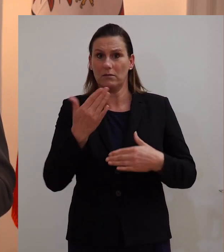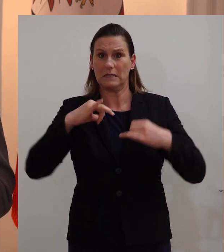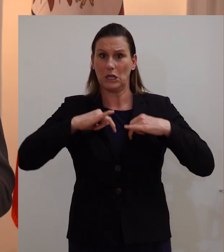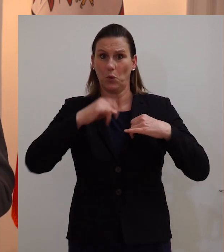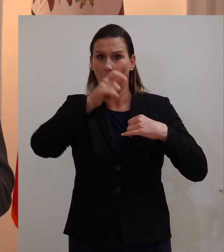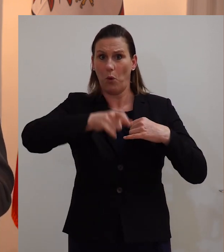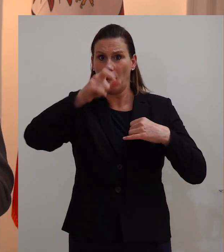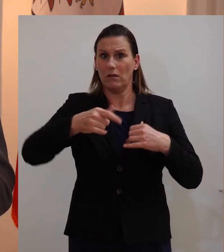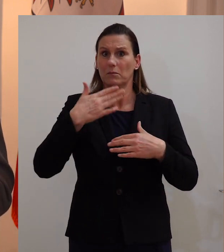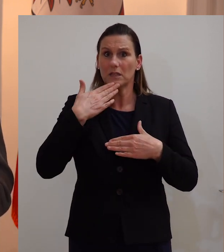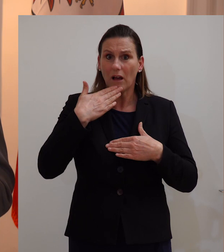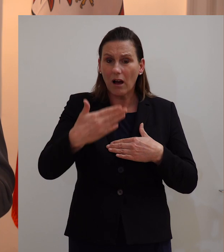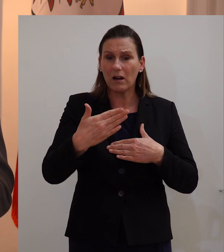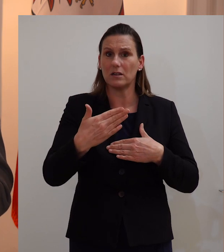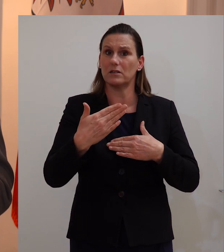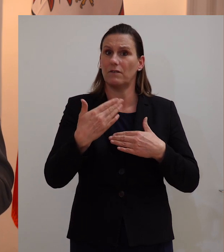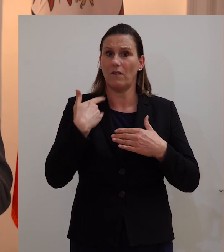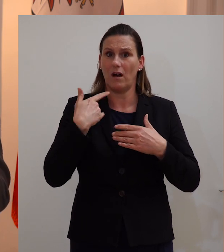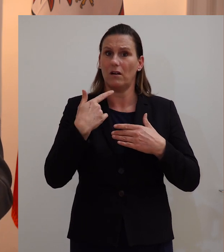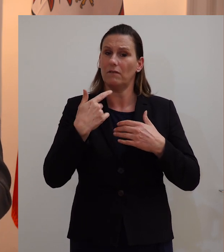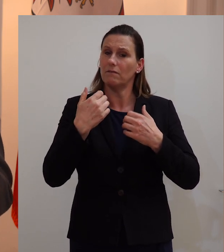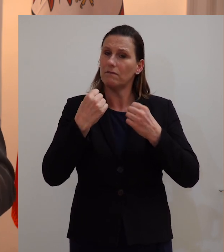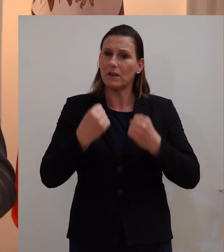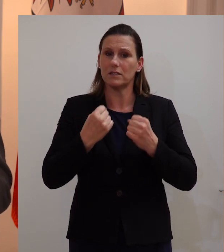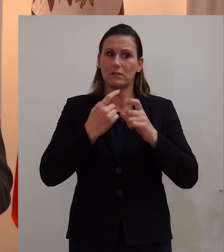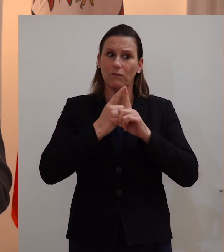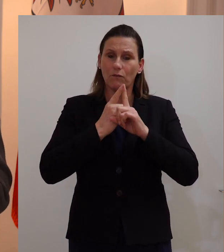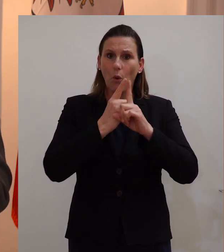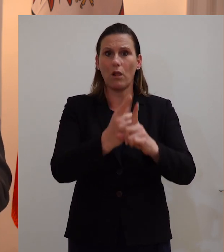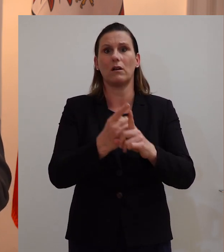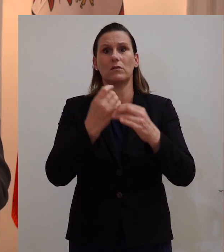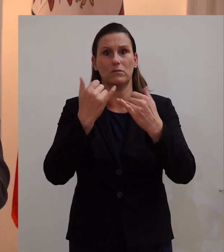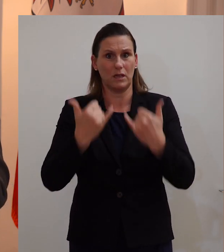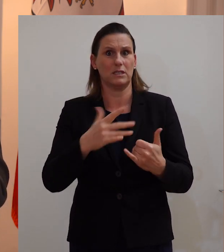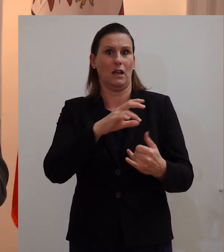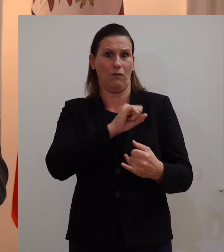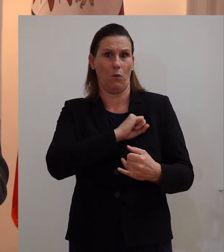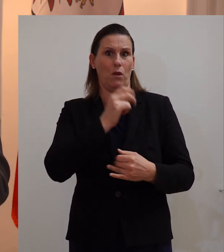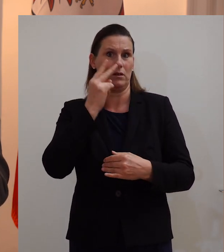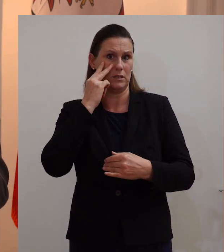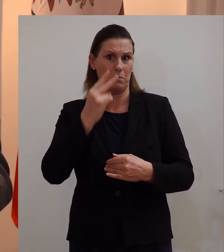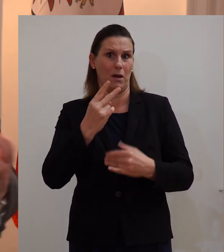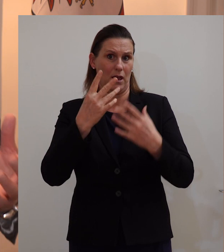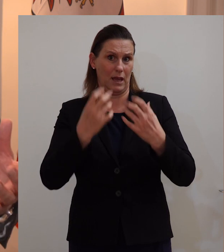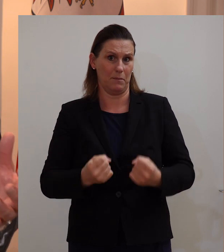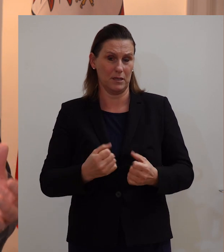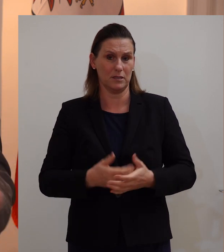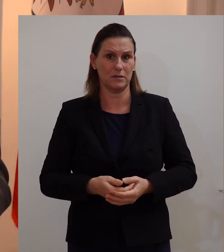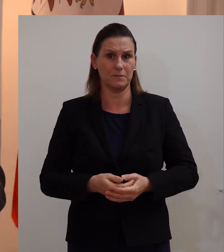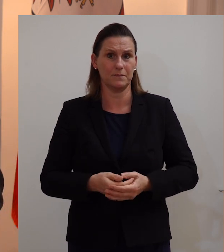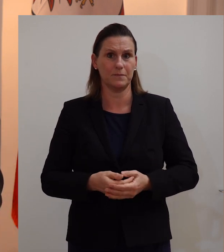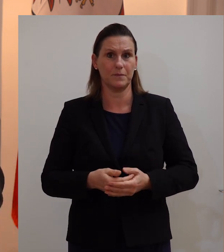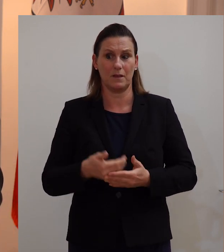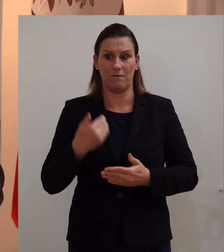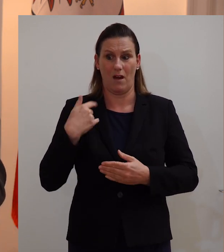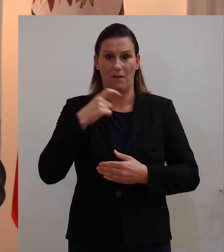die strengen Vorgaben gehalten haben und wir bisher erfolgreich waren. Über das ganze Wochenende